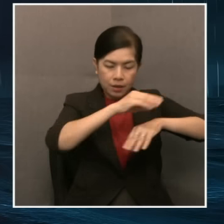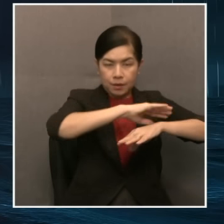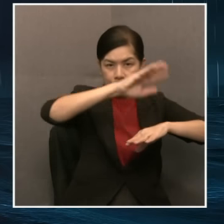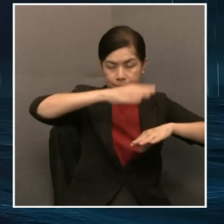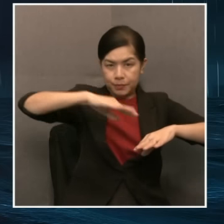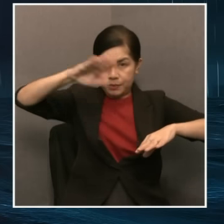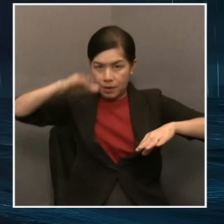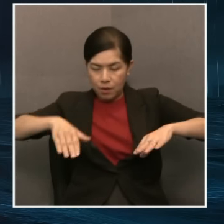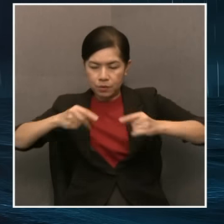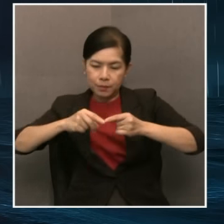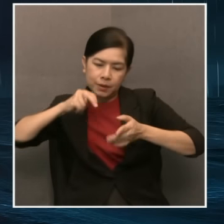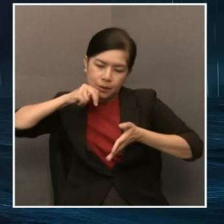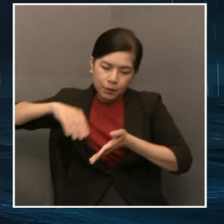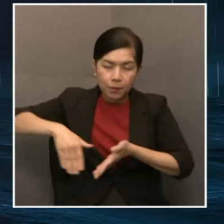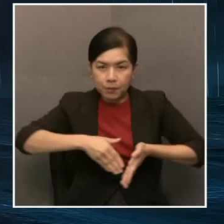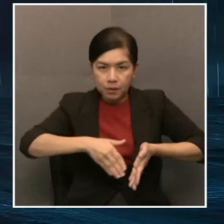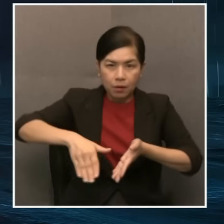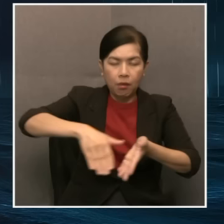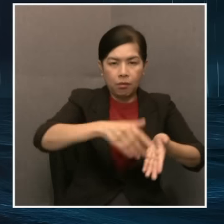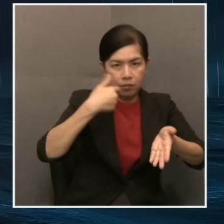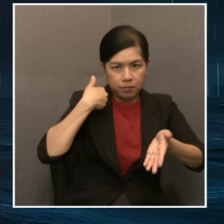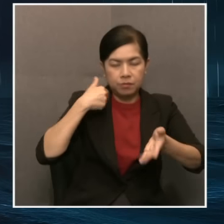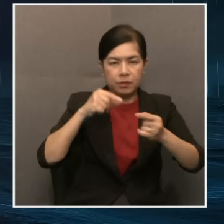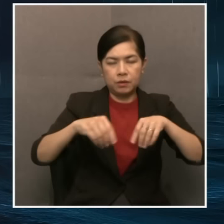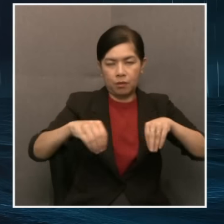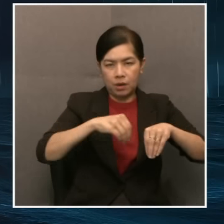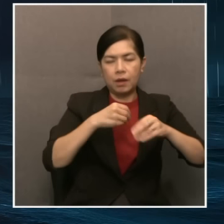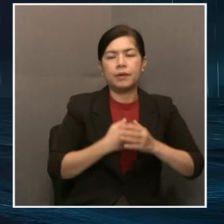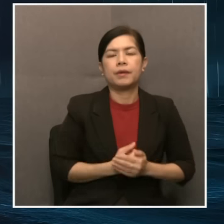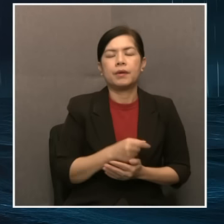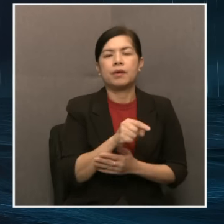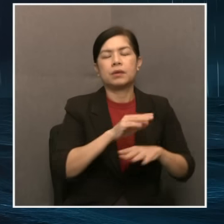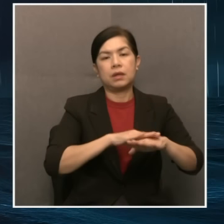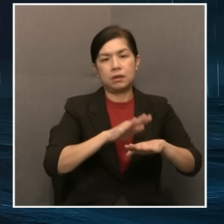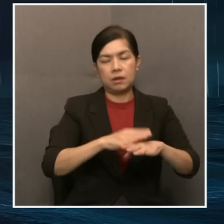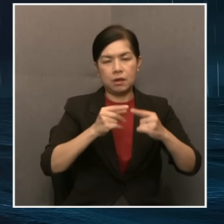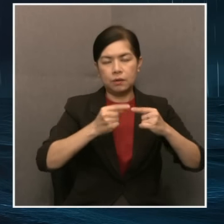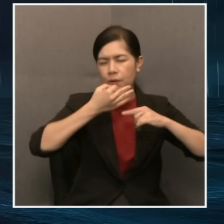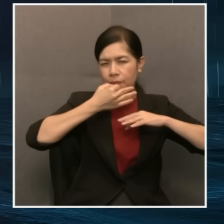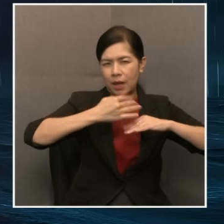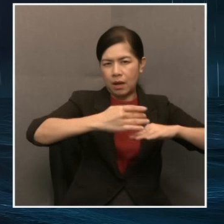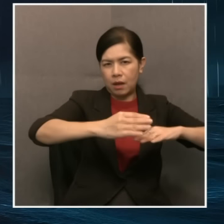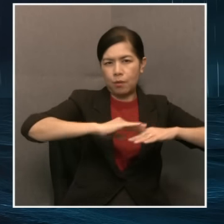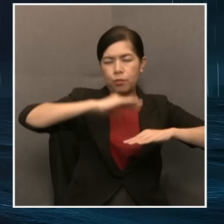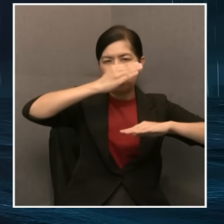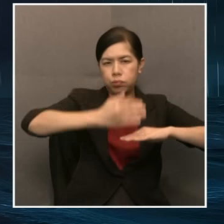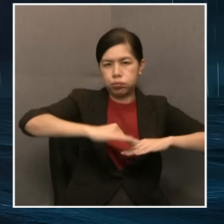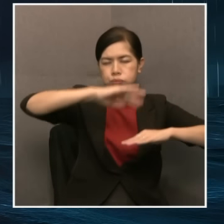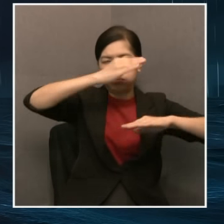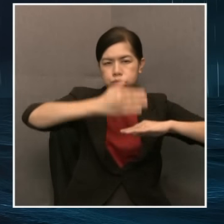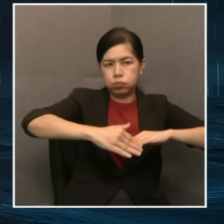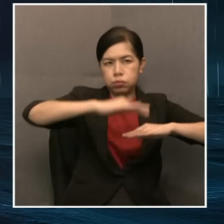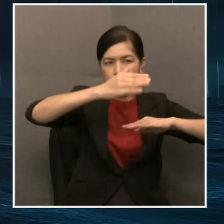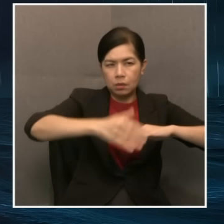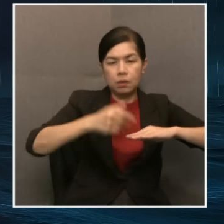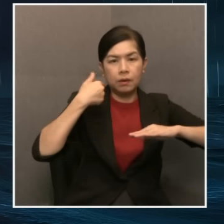างน้ำไหลผ่านและพื้นที่ลุ่มเตือนอันตรายจากคลื่นลมแรงโดยเฉพาะบริเวณอ่าวไทยตอนล่างค่ะมีกำลัง